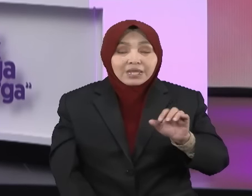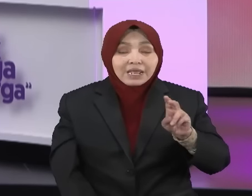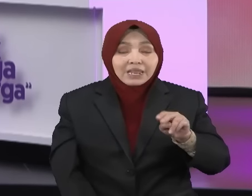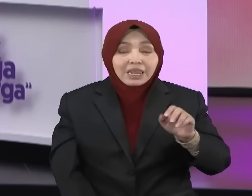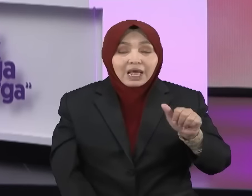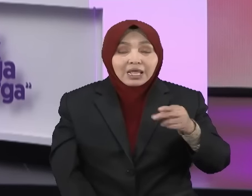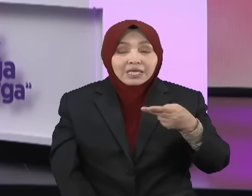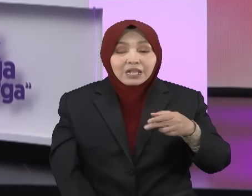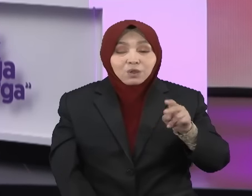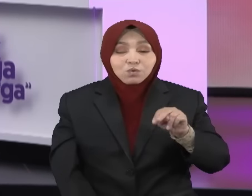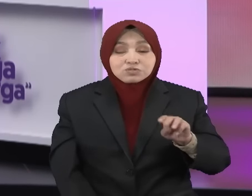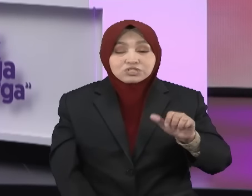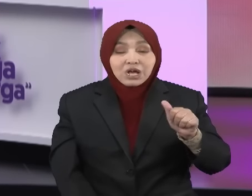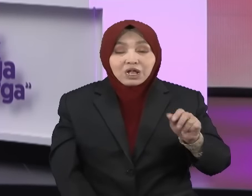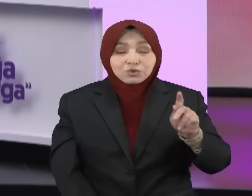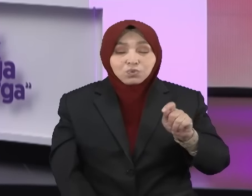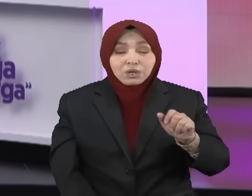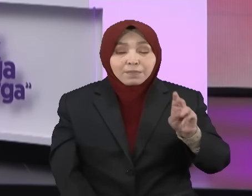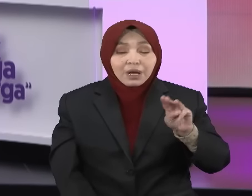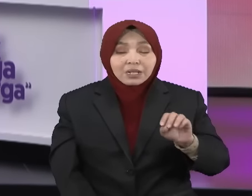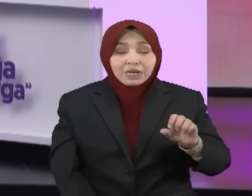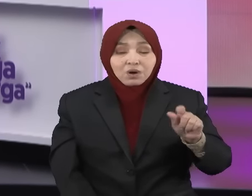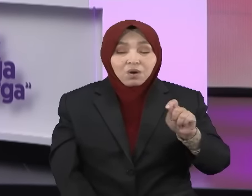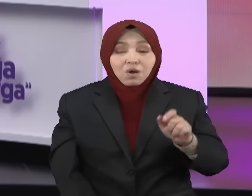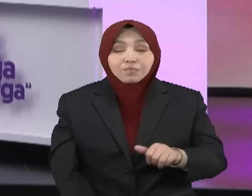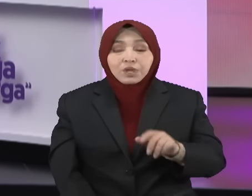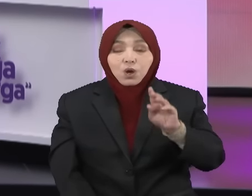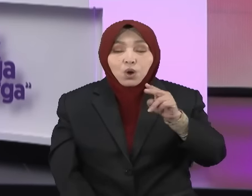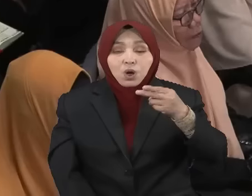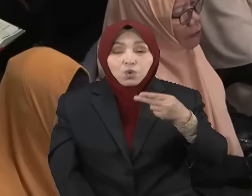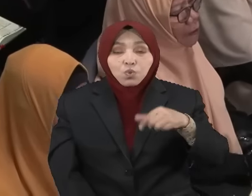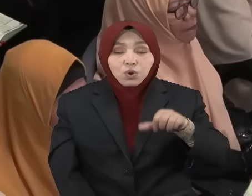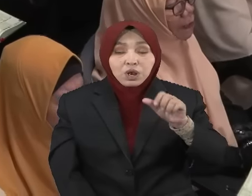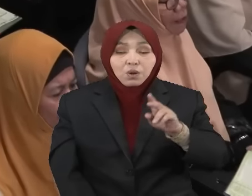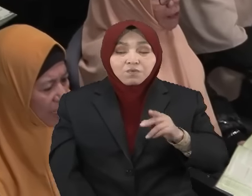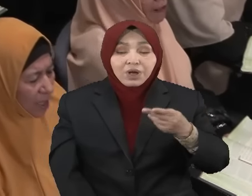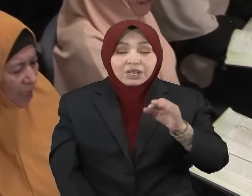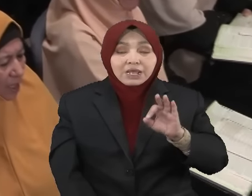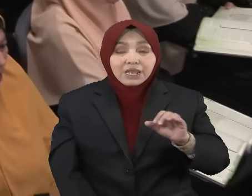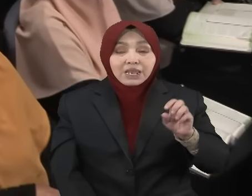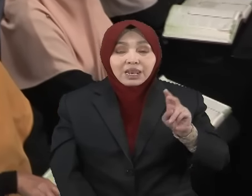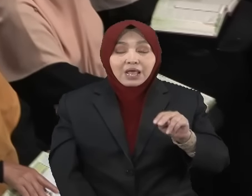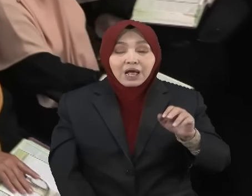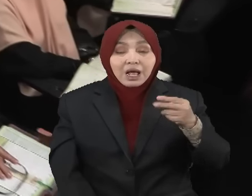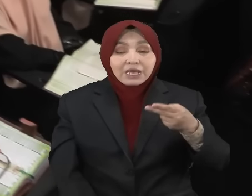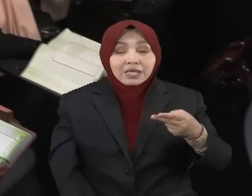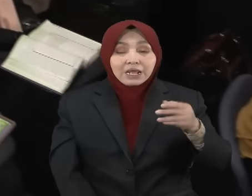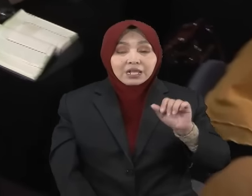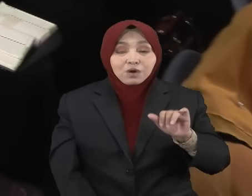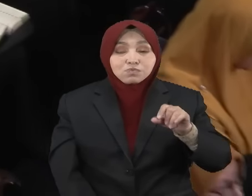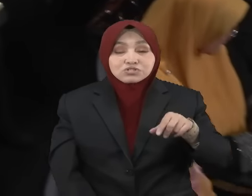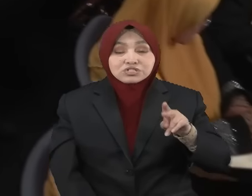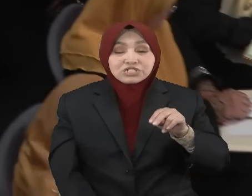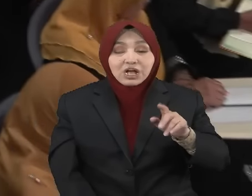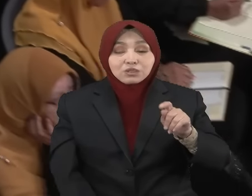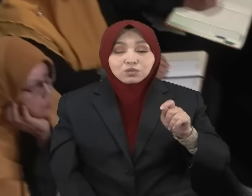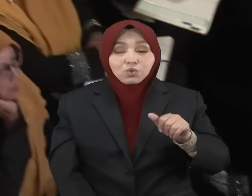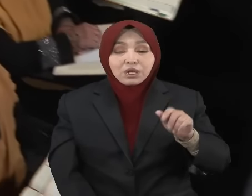فلله الحجة البالغة قل فلله